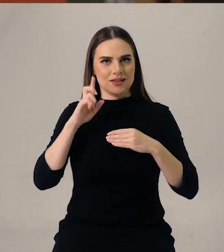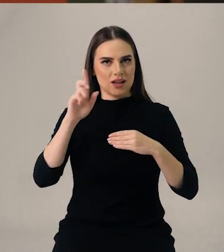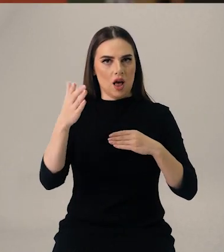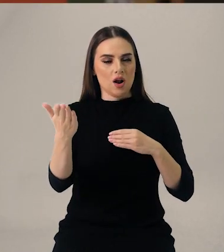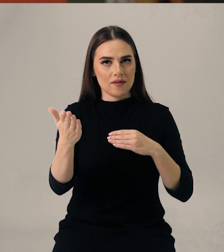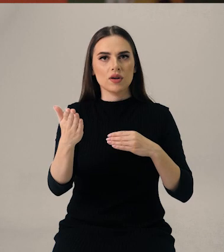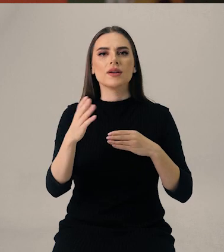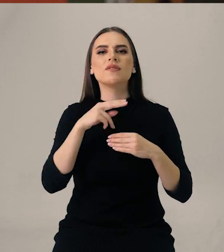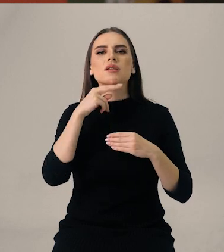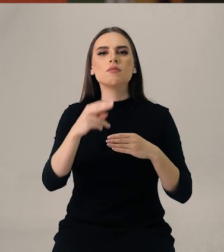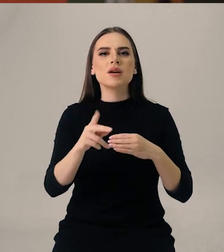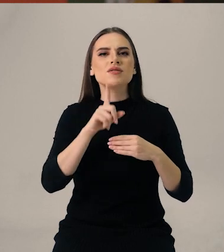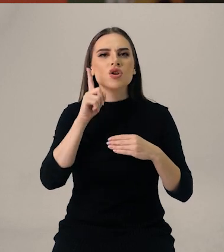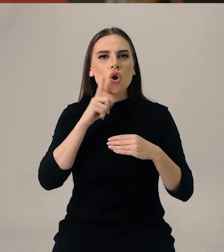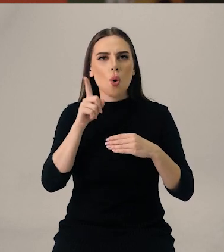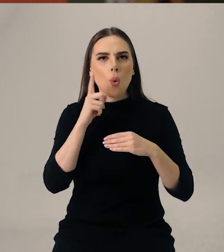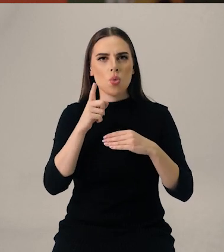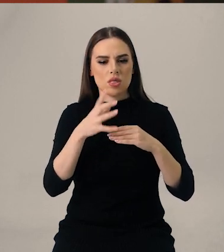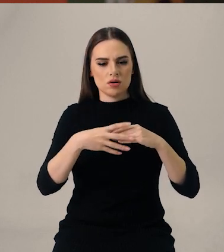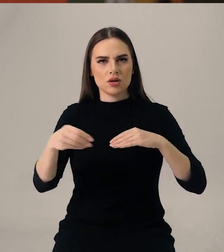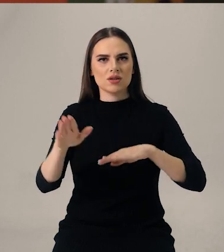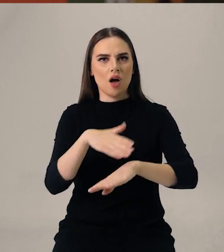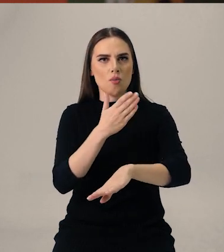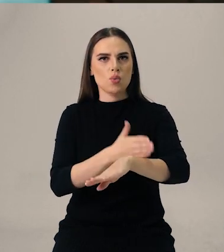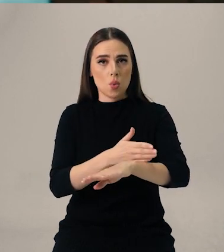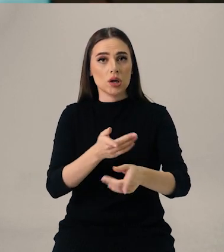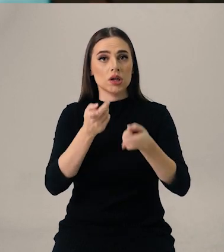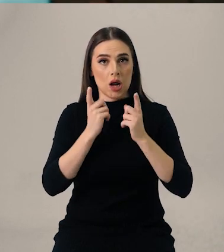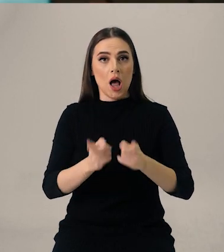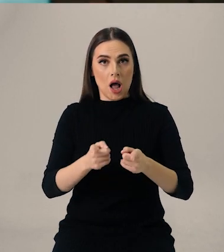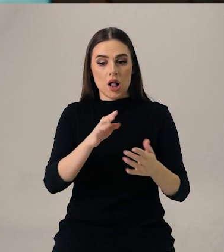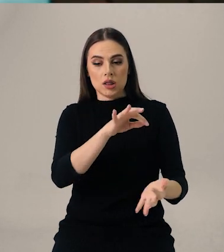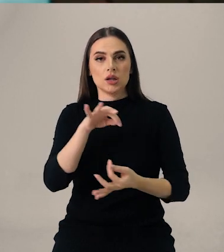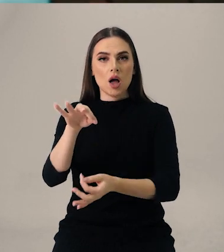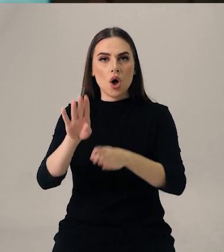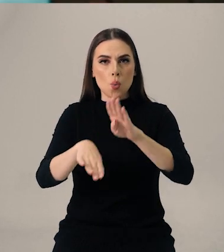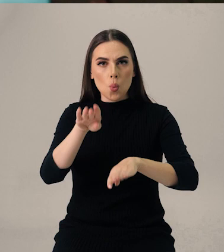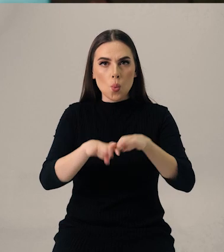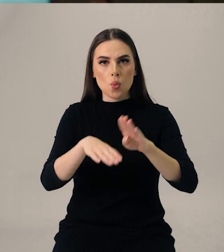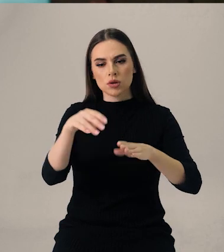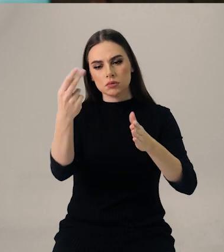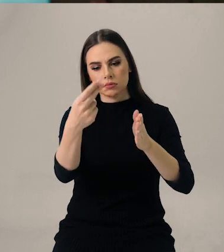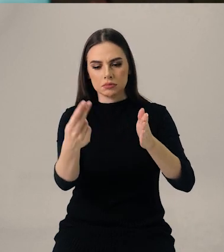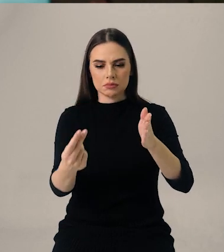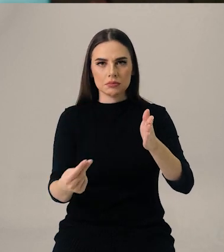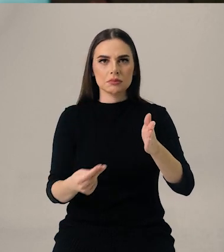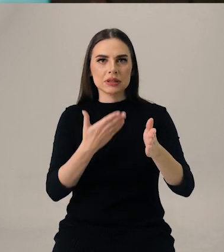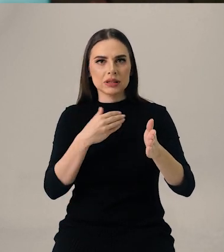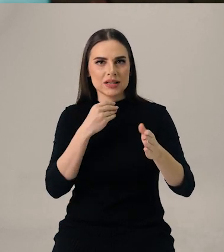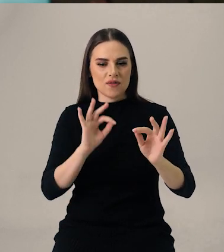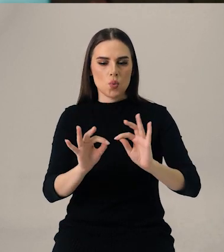художник уделил зеленым бархатным сапожкам младшего Ивана. Их реальные прототипы Репин собственноручно расписал причудливыми